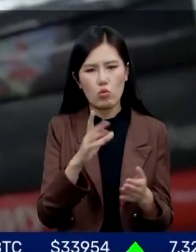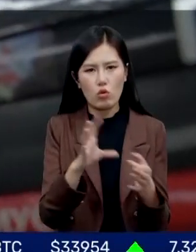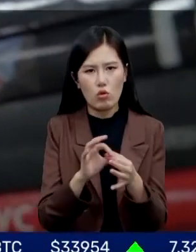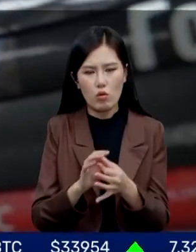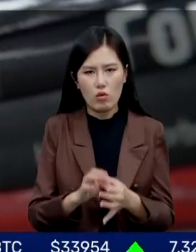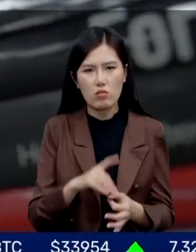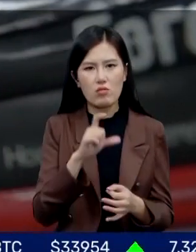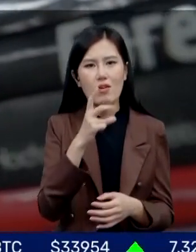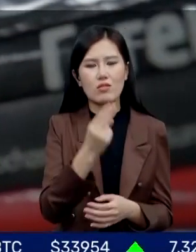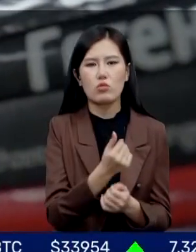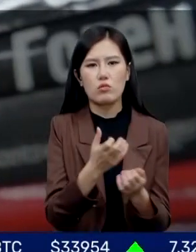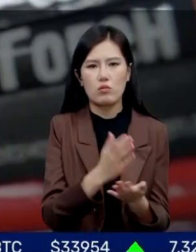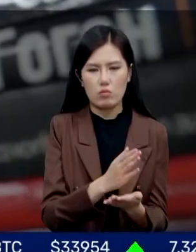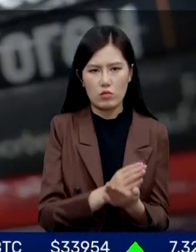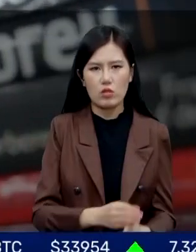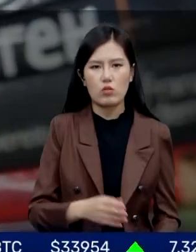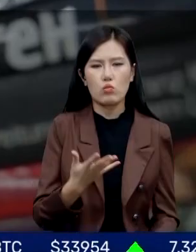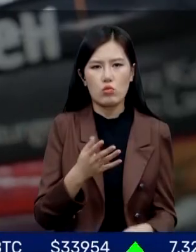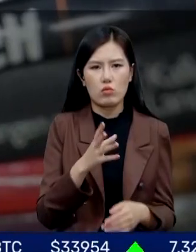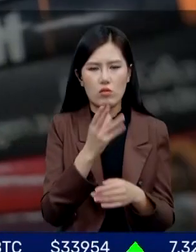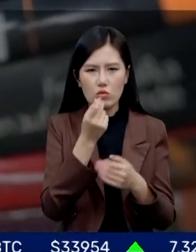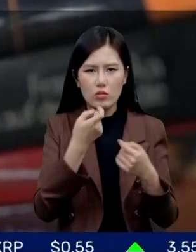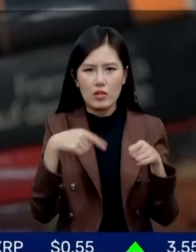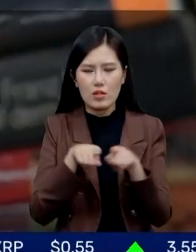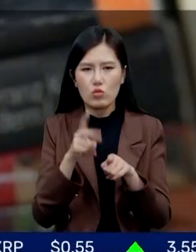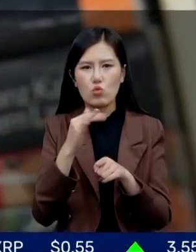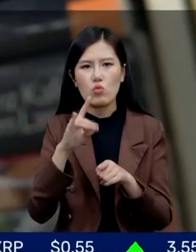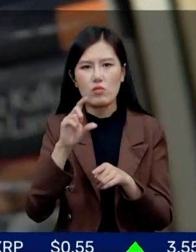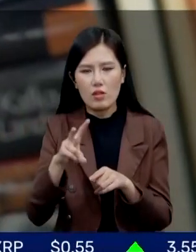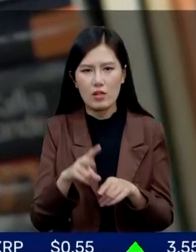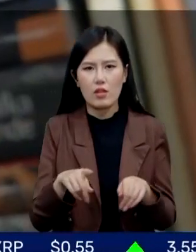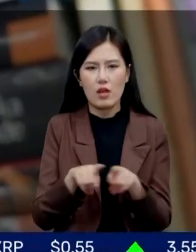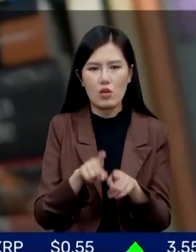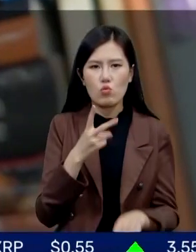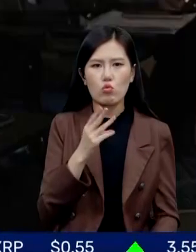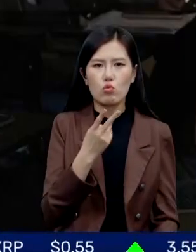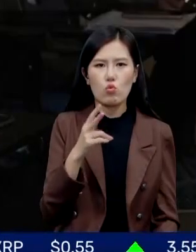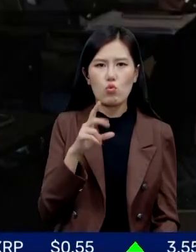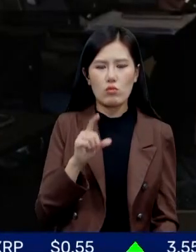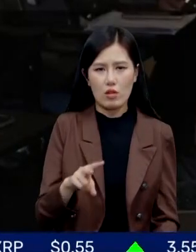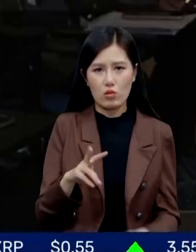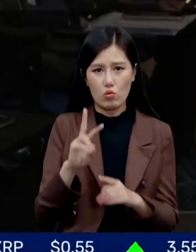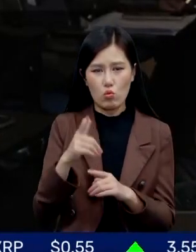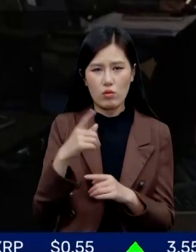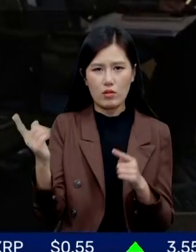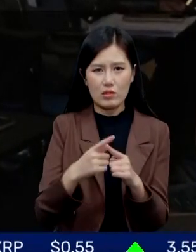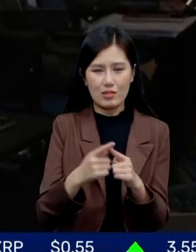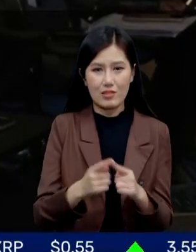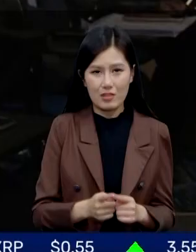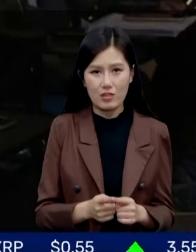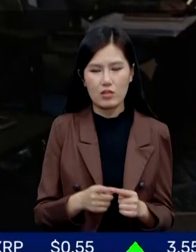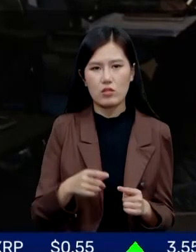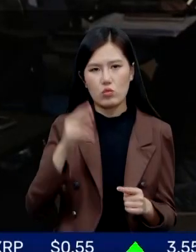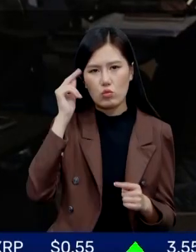За мөн зөөрлөл адилтгал хүншүүлэл зэрэг уран яруу хэрэглүүрээр дамжуулан үгийн цаа тутгыг тайлбарлахад хамгийн багадаа сурагчид 27